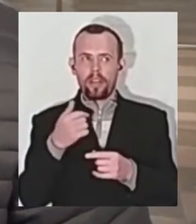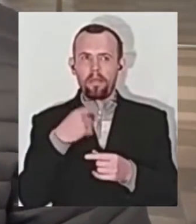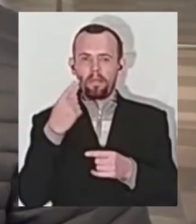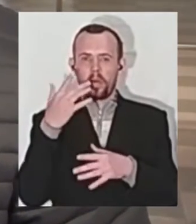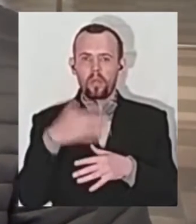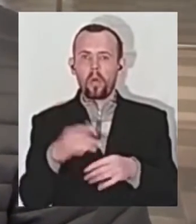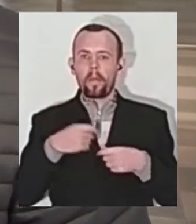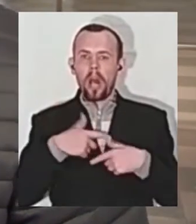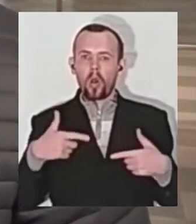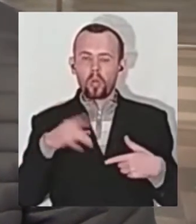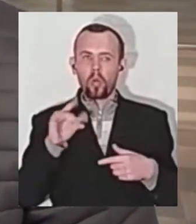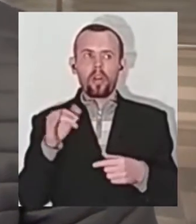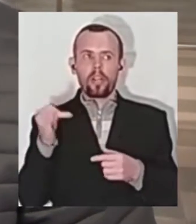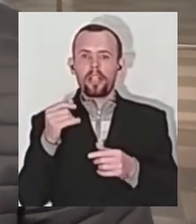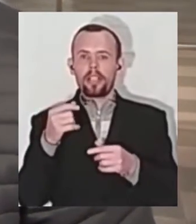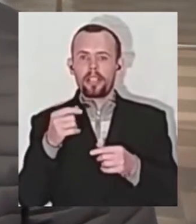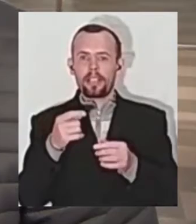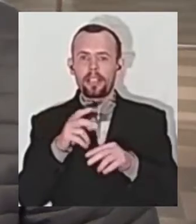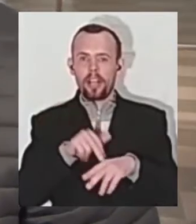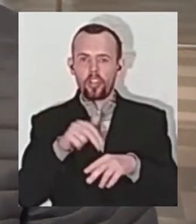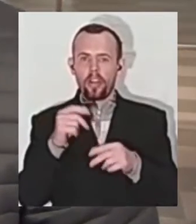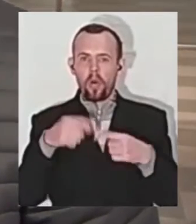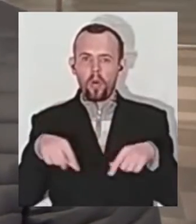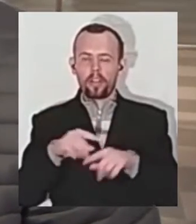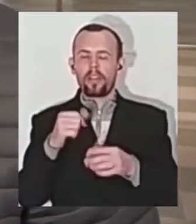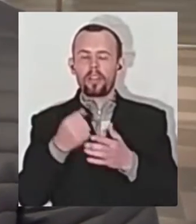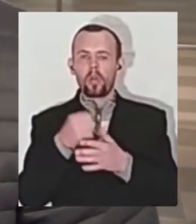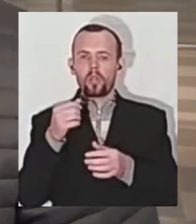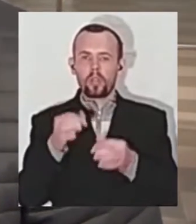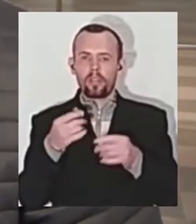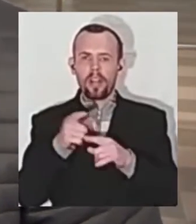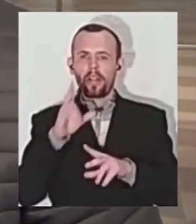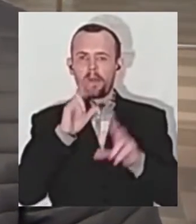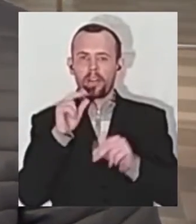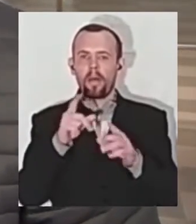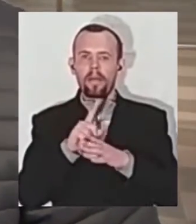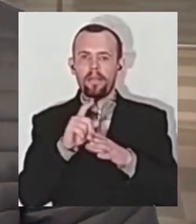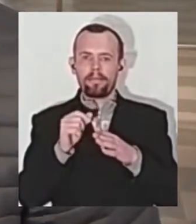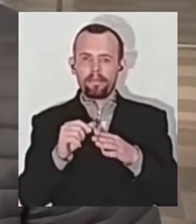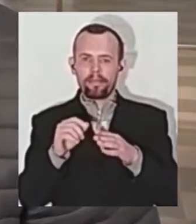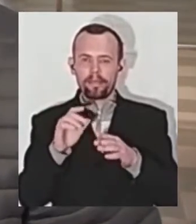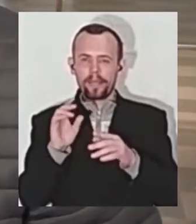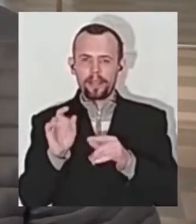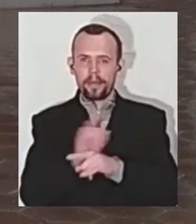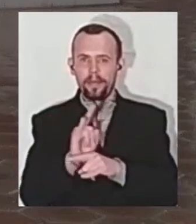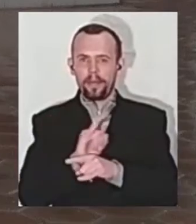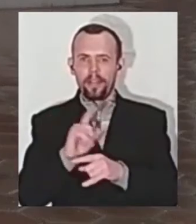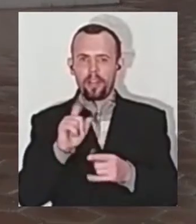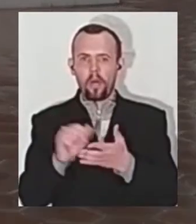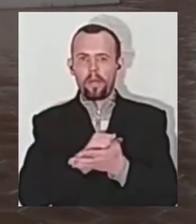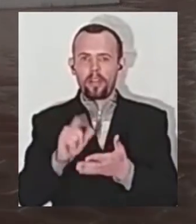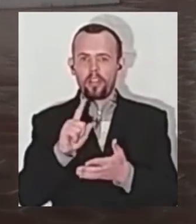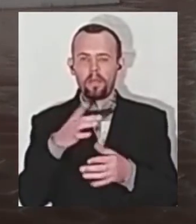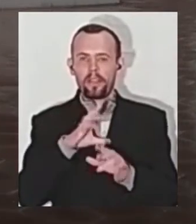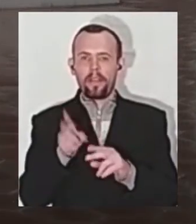і слідчих органів досудового слідства, прокуратура сьогодні намагається це все підставними набраними документами, шаблонними, бистренько це виправити.